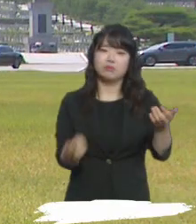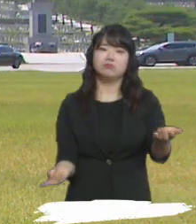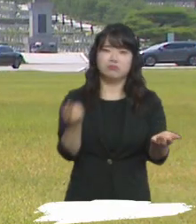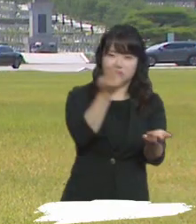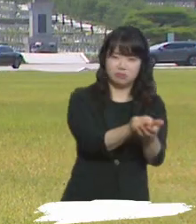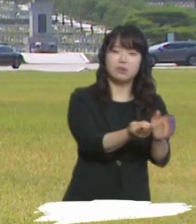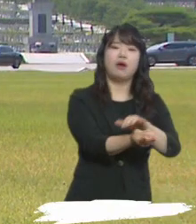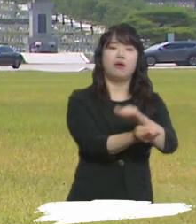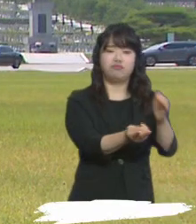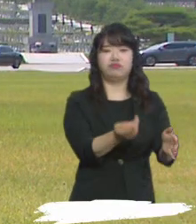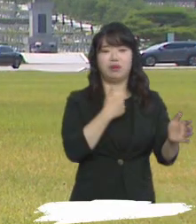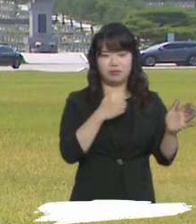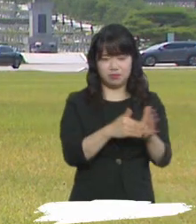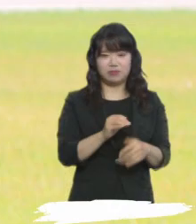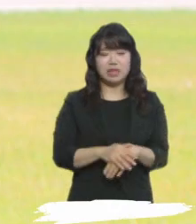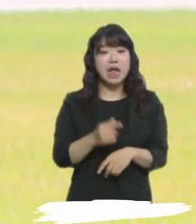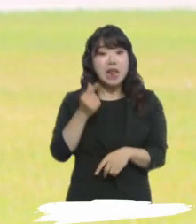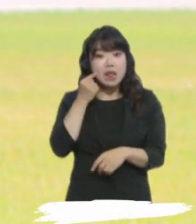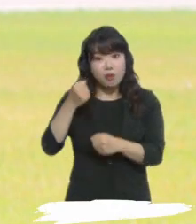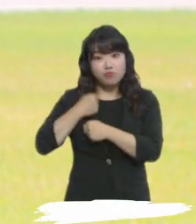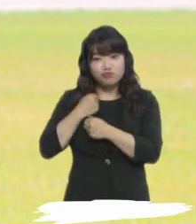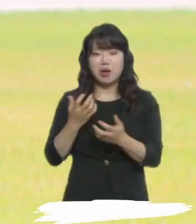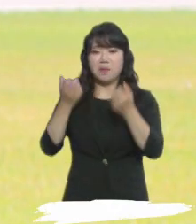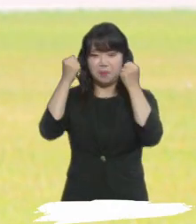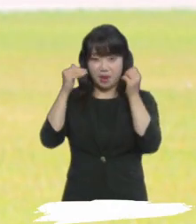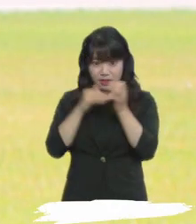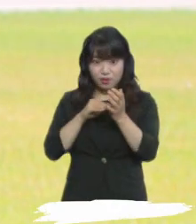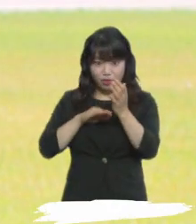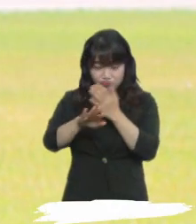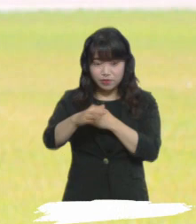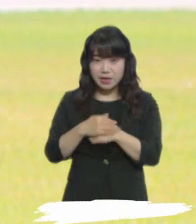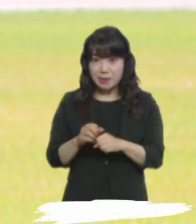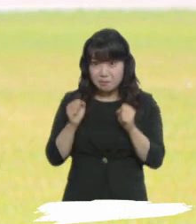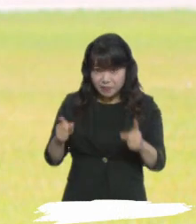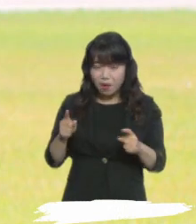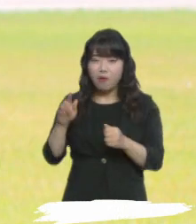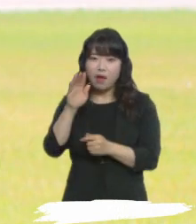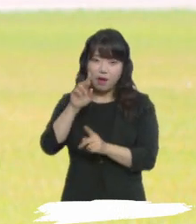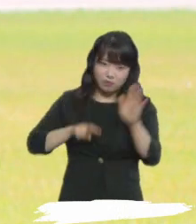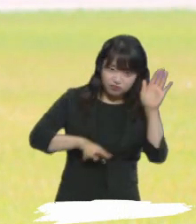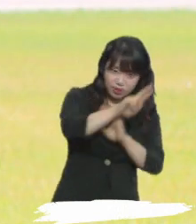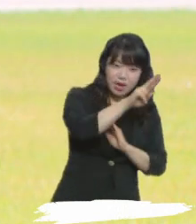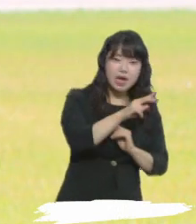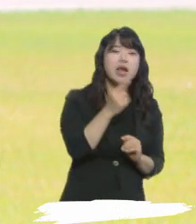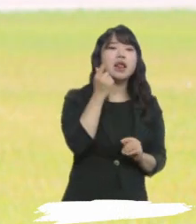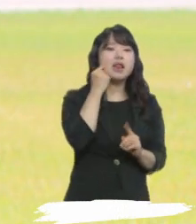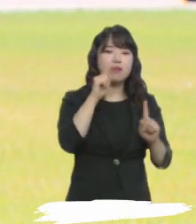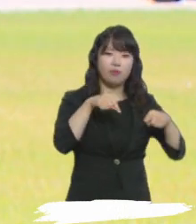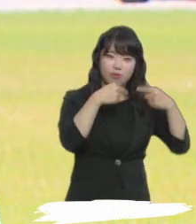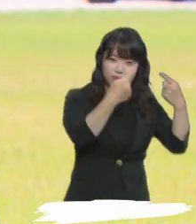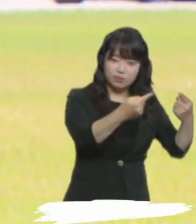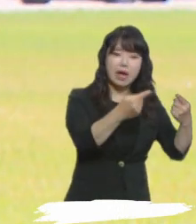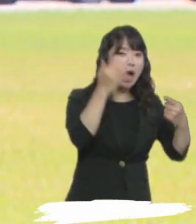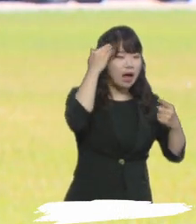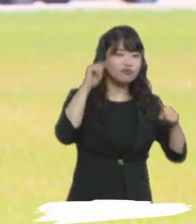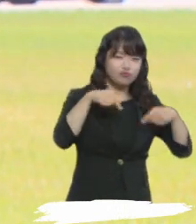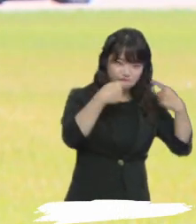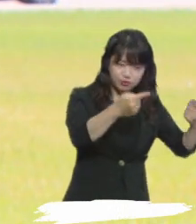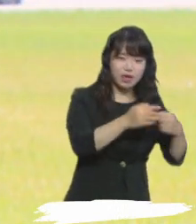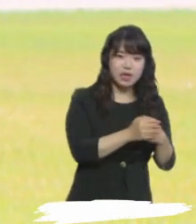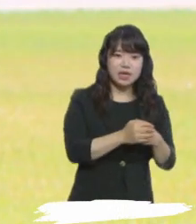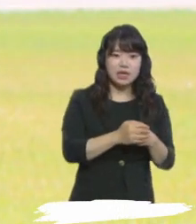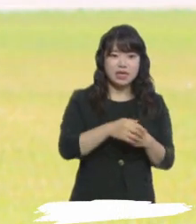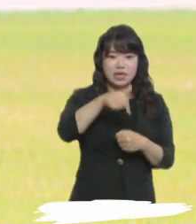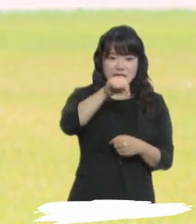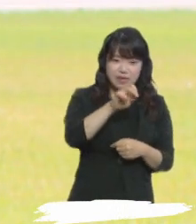우리가 일본 육사를 졸업해서 결정적인 순간이 되면 일본군을 탈출해서 독립에 가담하자라고 이제 약속을 했거든요. 김경천,